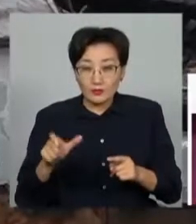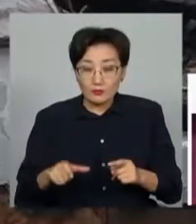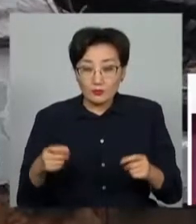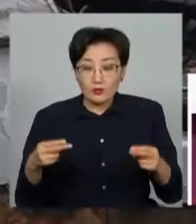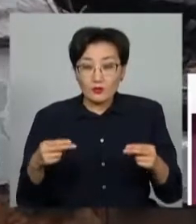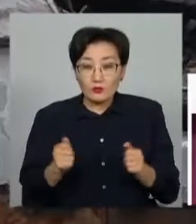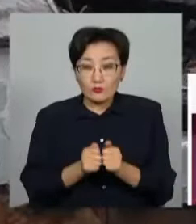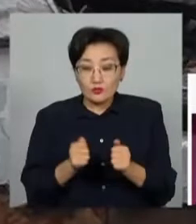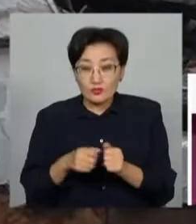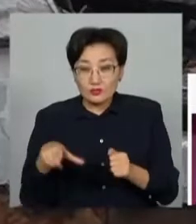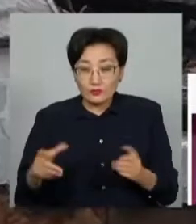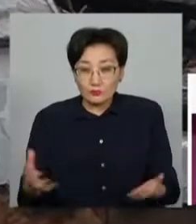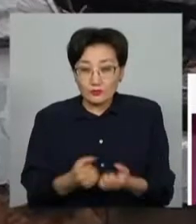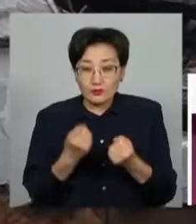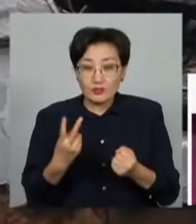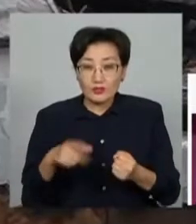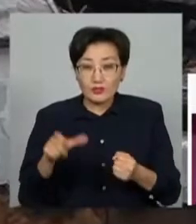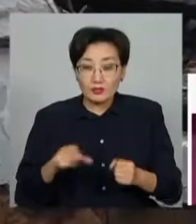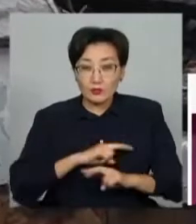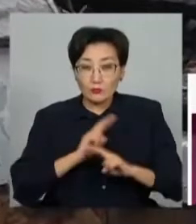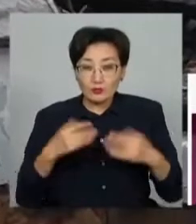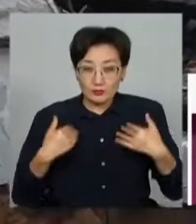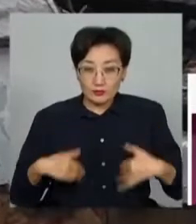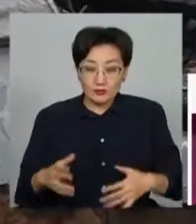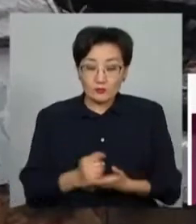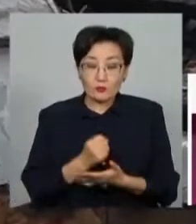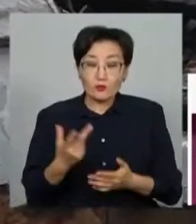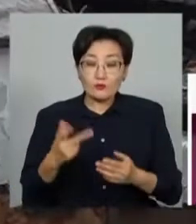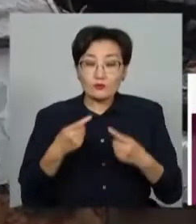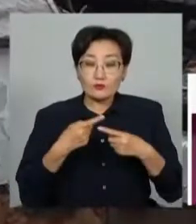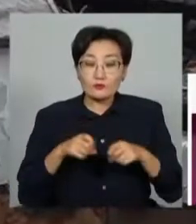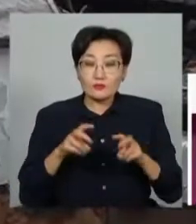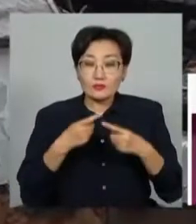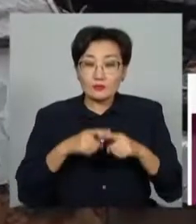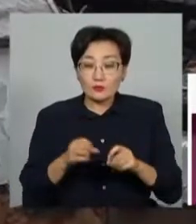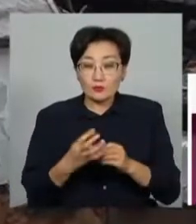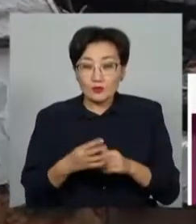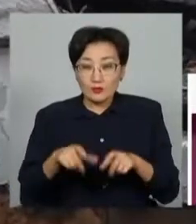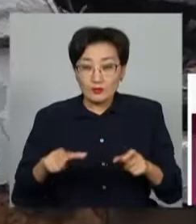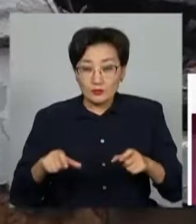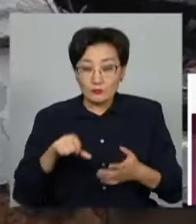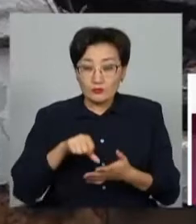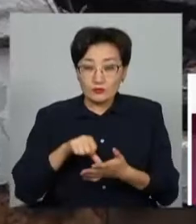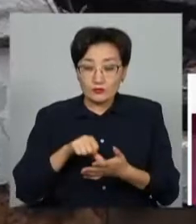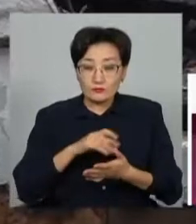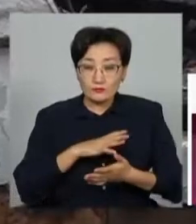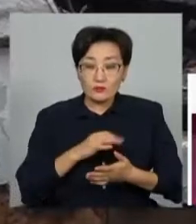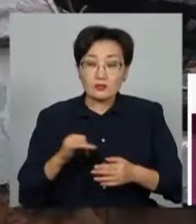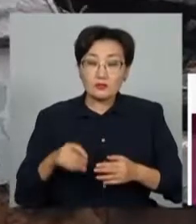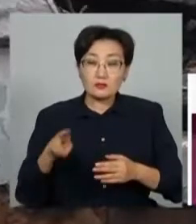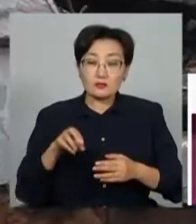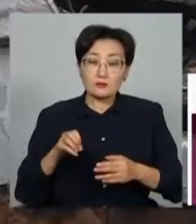құтқарылды, екі адамның мәйіті табылды. Өртте 3 техника мен 14 адам жұмылдырылды.